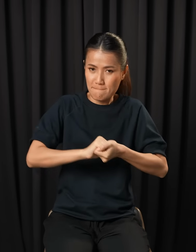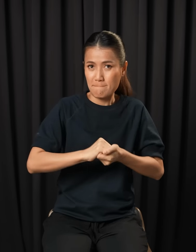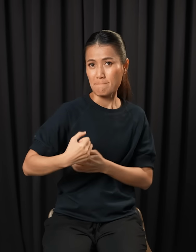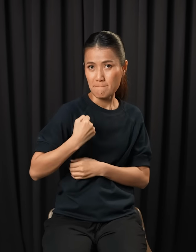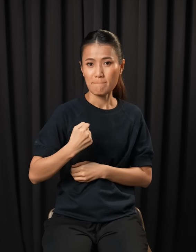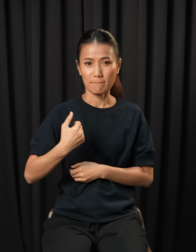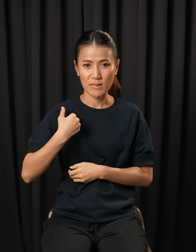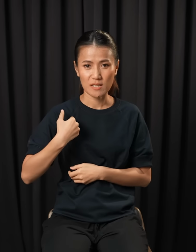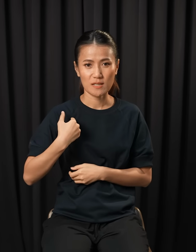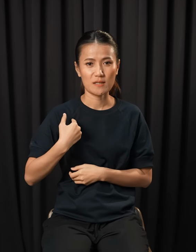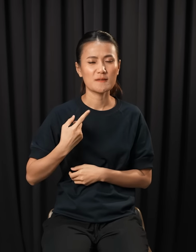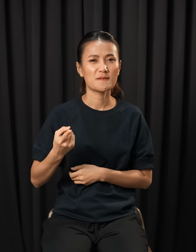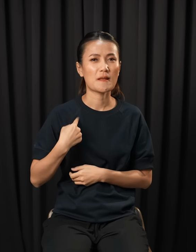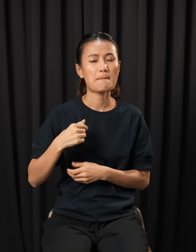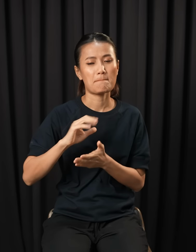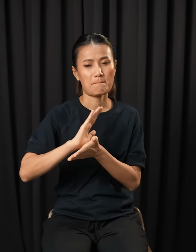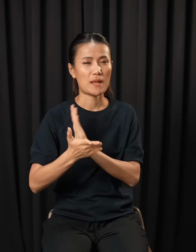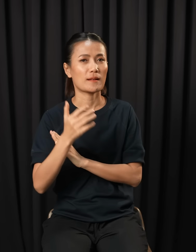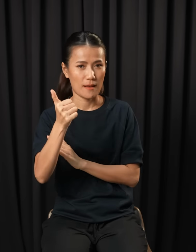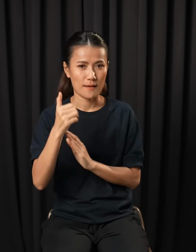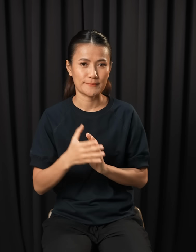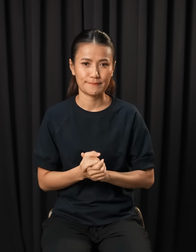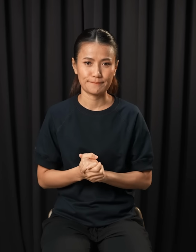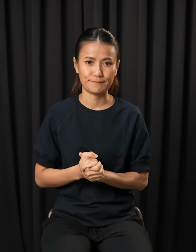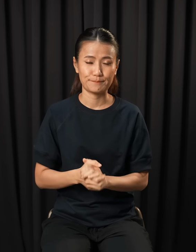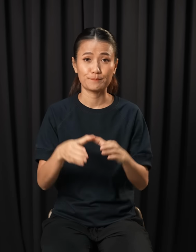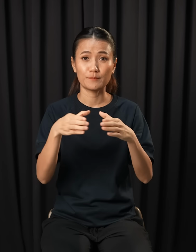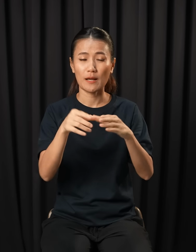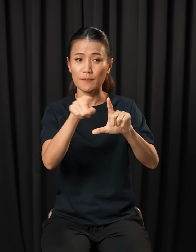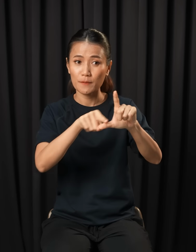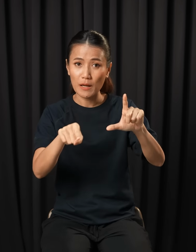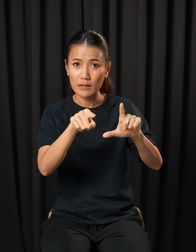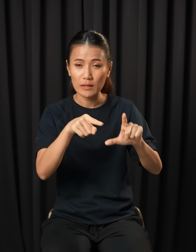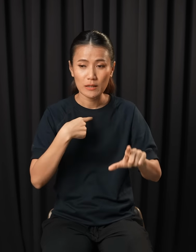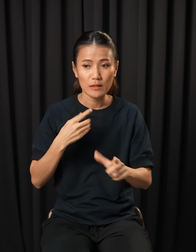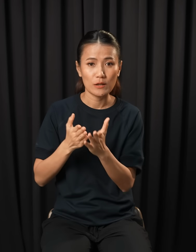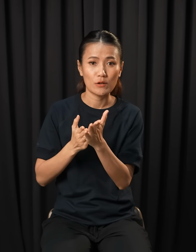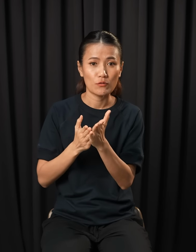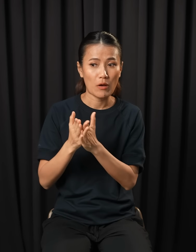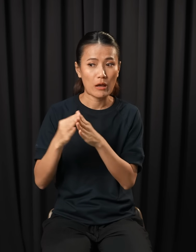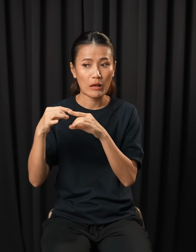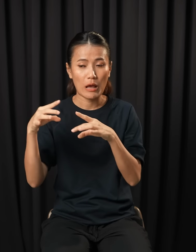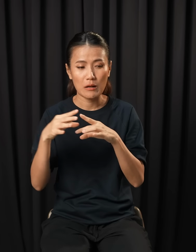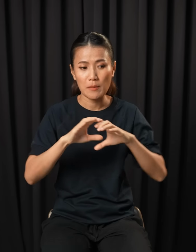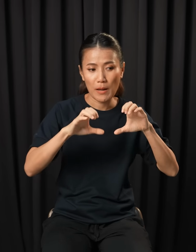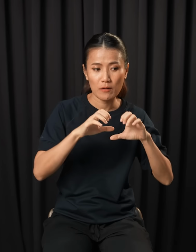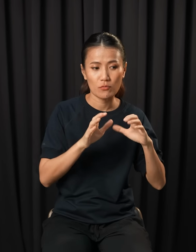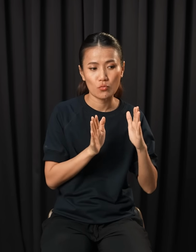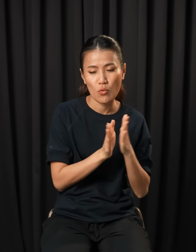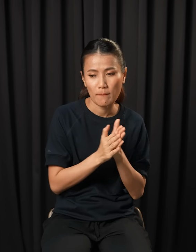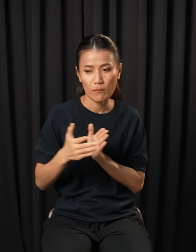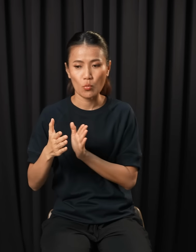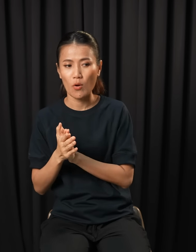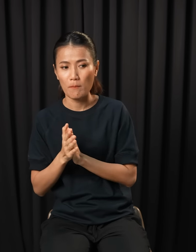ผมคิดว่าเขาน่าจะเห็นว่าถ้าเกิดสภาล่างแพ็คกันได้ดีขั้วประชาธิปไตยแพ็คกันได้ดีเนี่ยก็สามารถที่จะทำให้เกิดการเปลี่ยนแปลงได ้เราเป็นพ